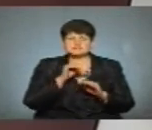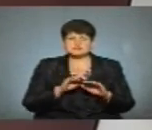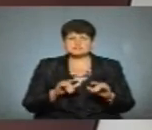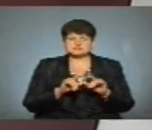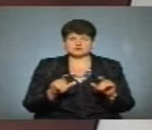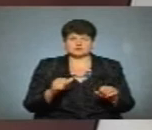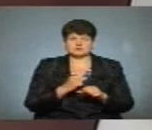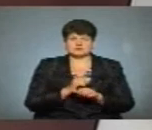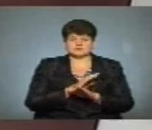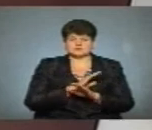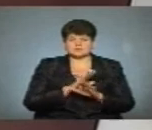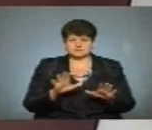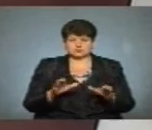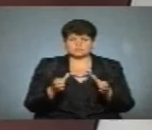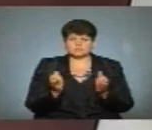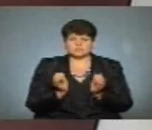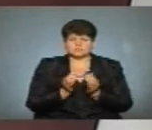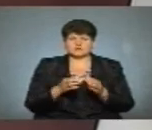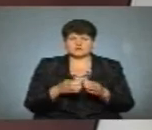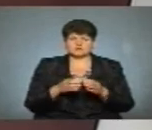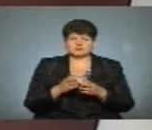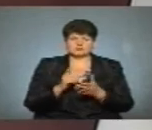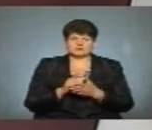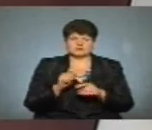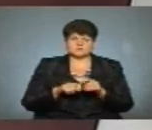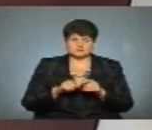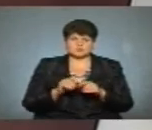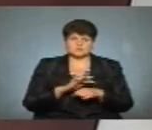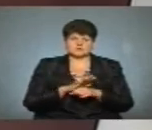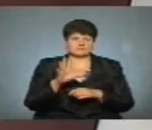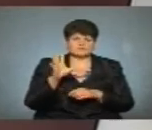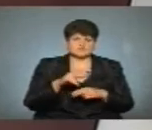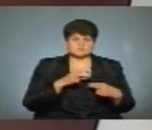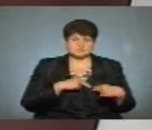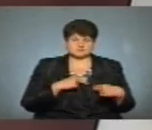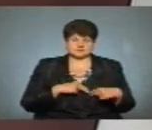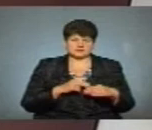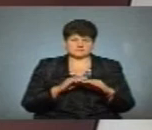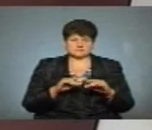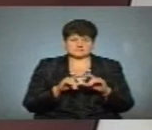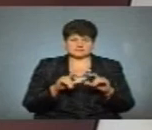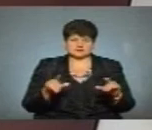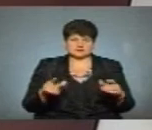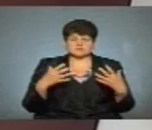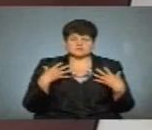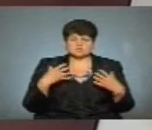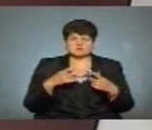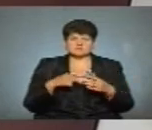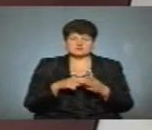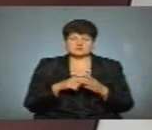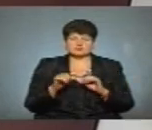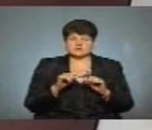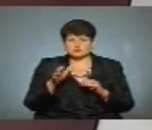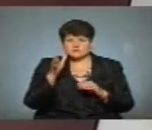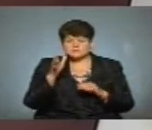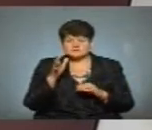не працюватиме. Мобільні групи медиків мають перевірити на COVID-19 усіх працівників садка. Начальниця міського управління освіти і науки